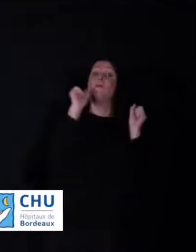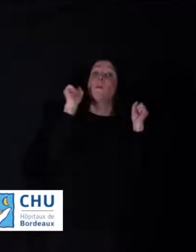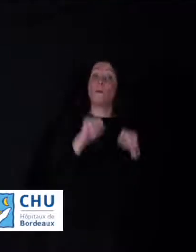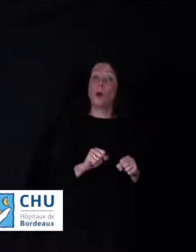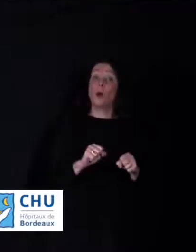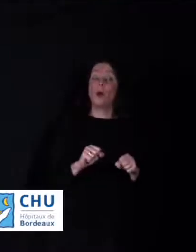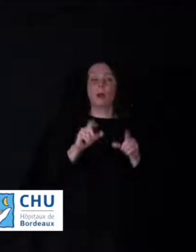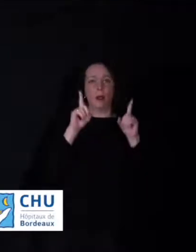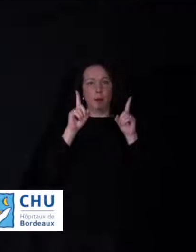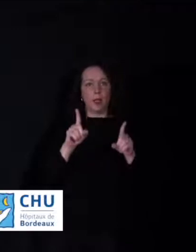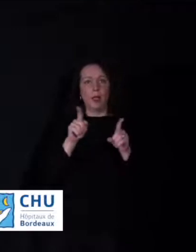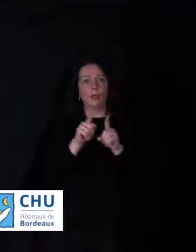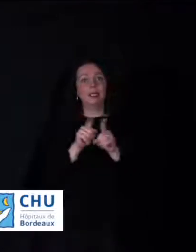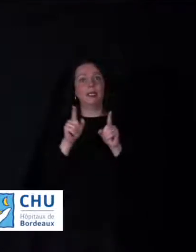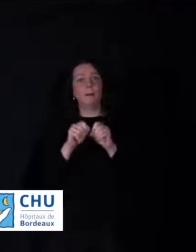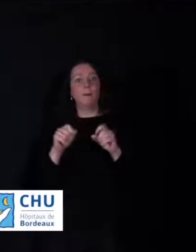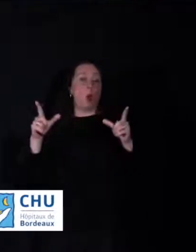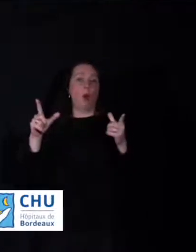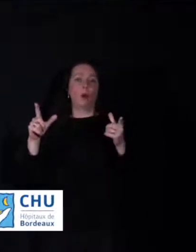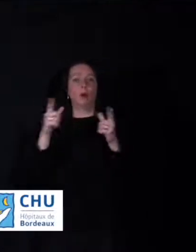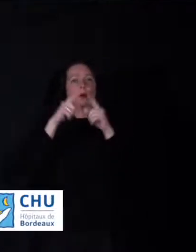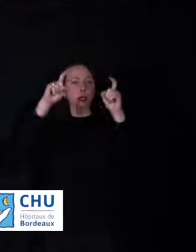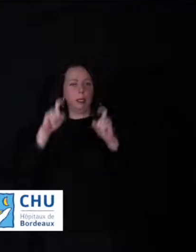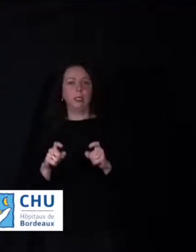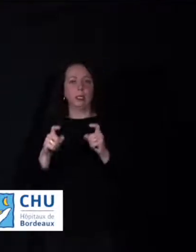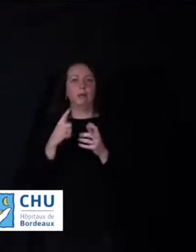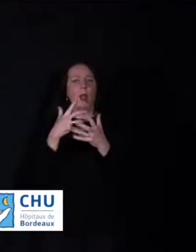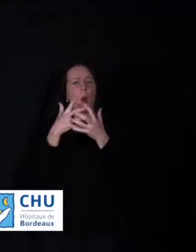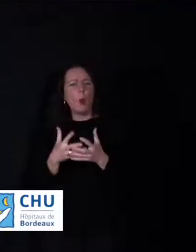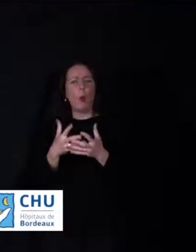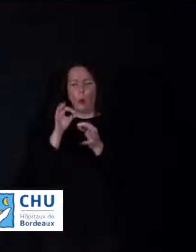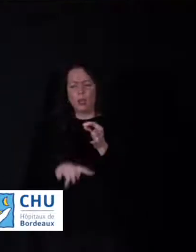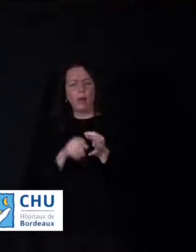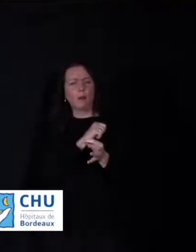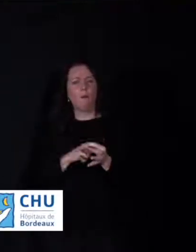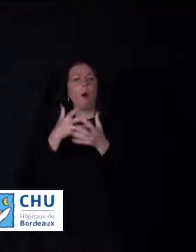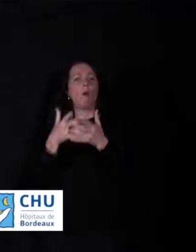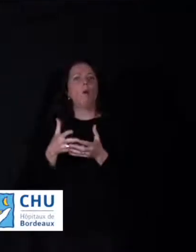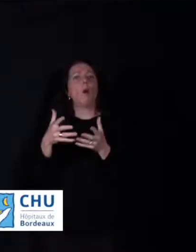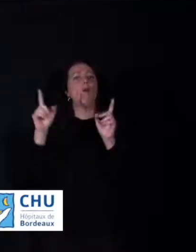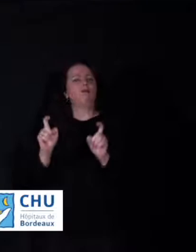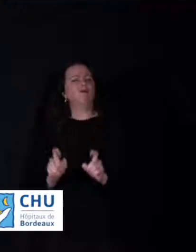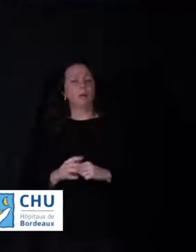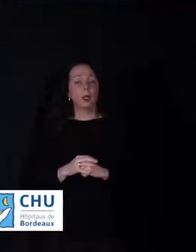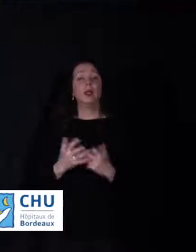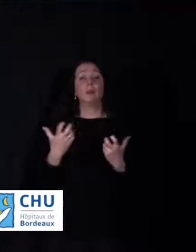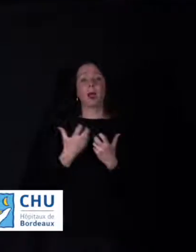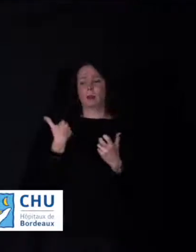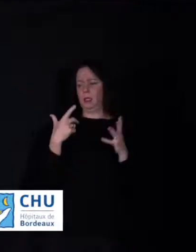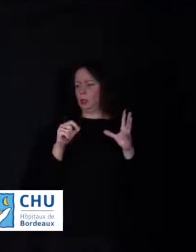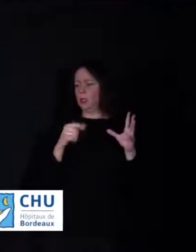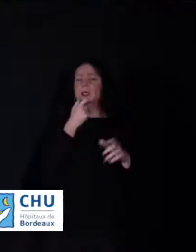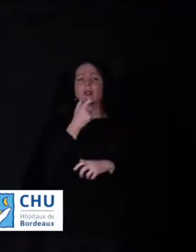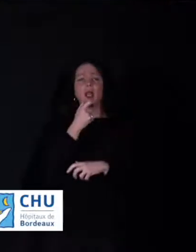peut en diminuer le fardeau. En Angleterre, à la fin des années 90, il y a une épidémie de méningite à méningocoque,